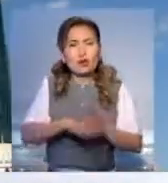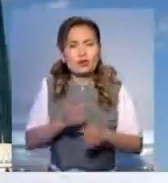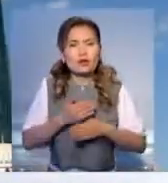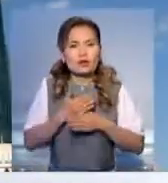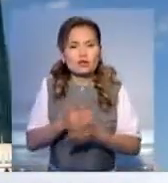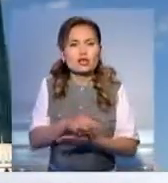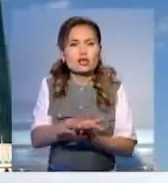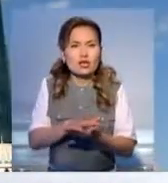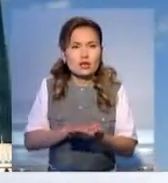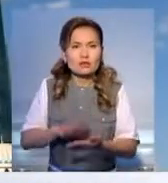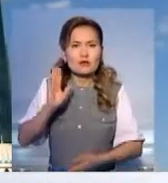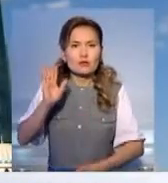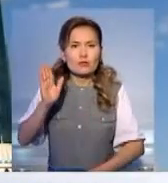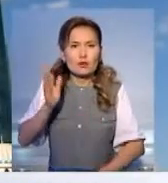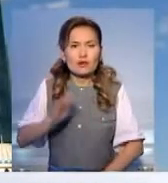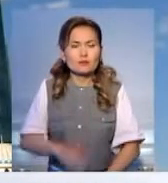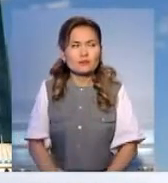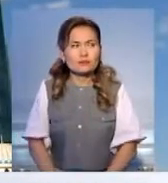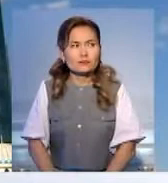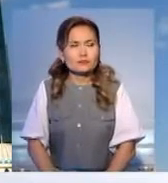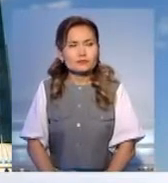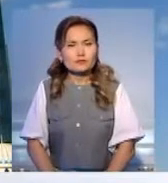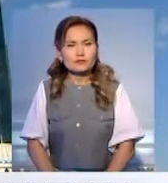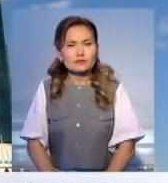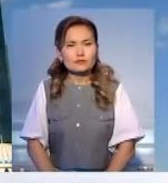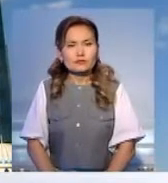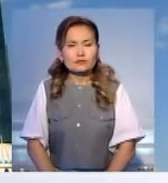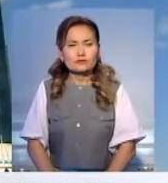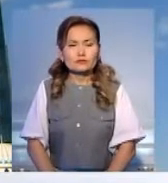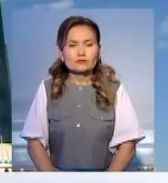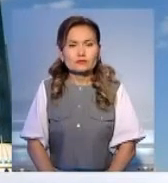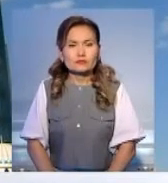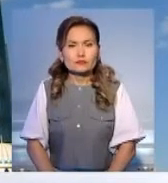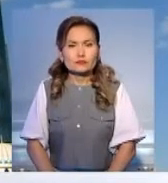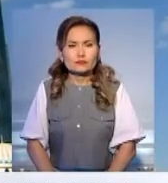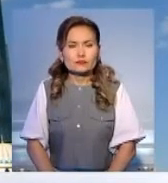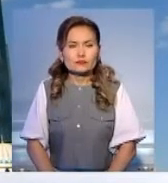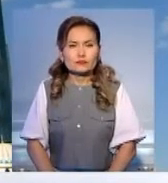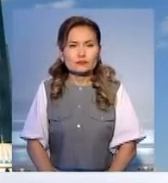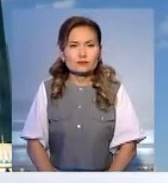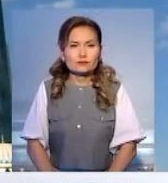әрі қарай жалғастырады. Дариға Ташанова, Аят Дүйсенбаев, Хабар 24, Астанадан.